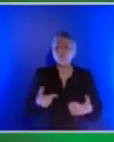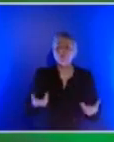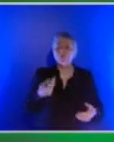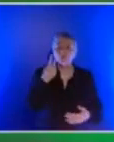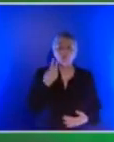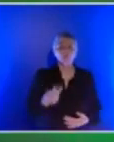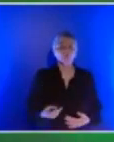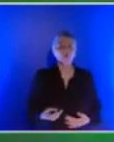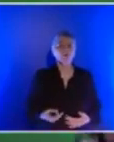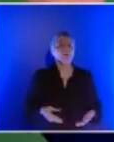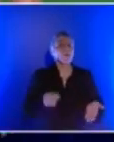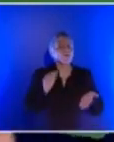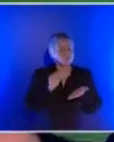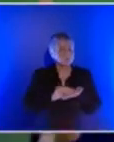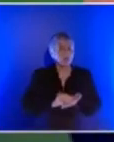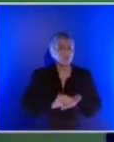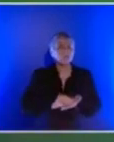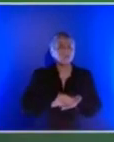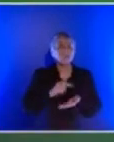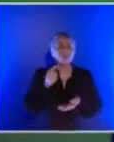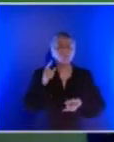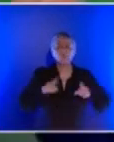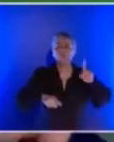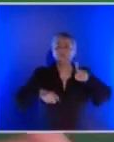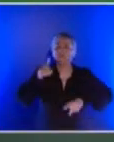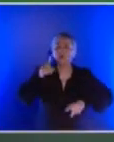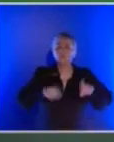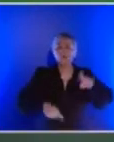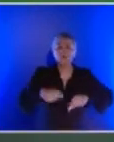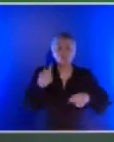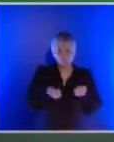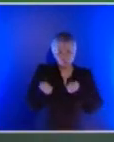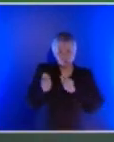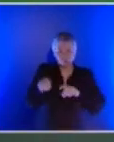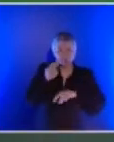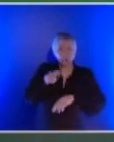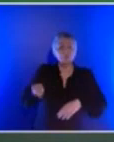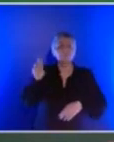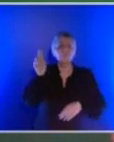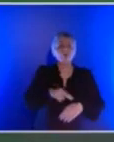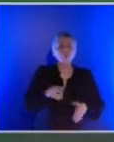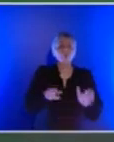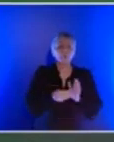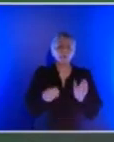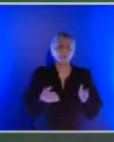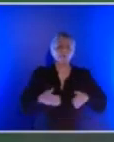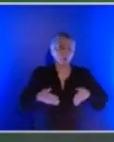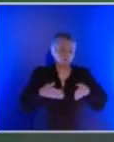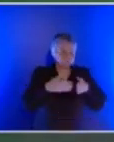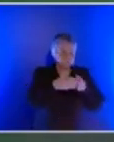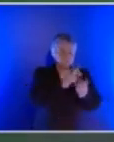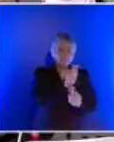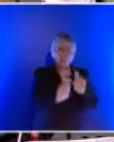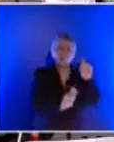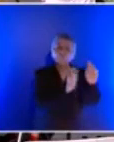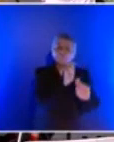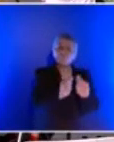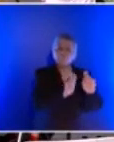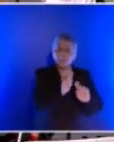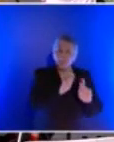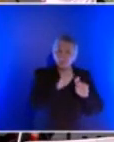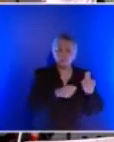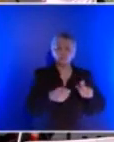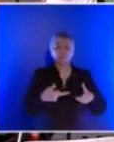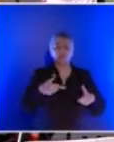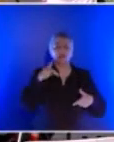αναβίωση κλάδων μεταποίησης όπως τα ναυπηγεία, την άμυνα και αλλού, να δώσουμε στην ελληνική οικονομία την προοπτική